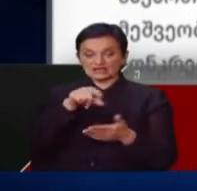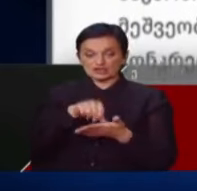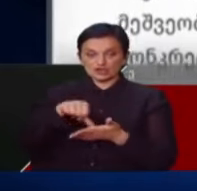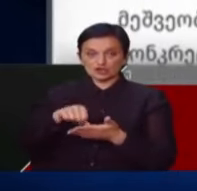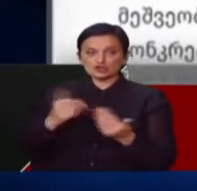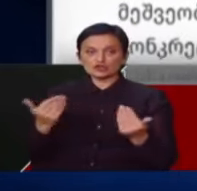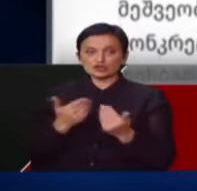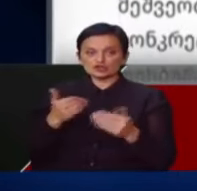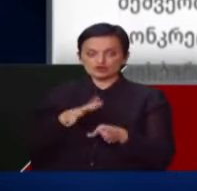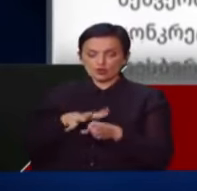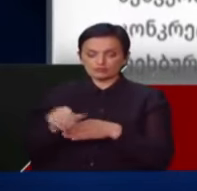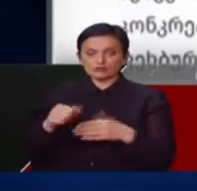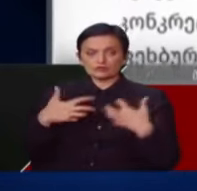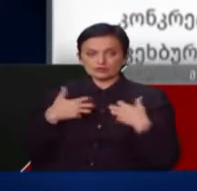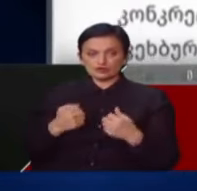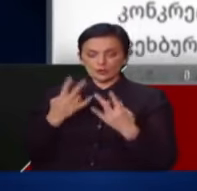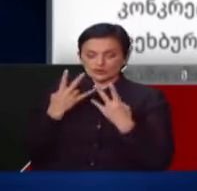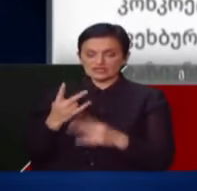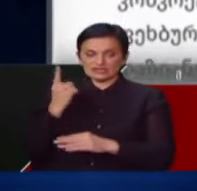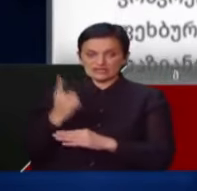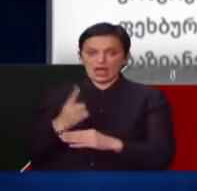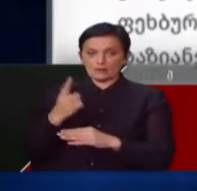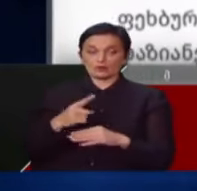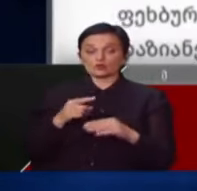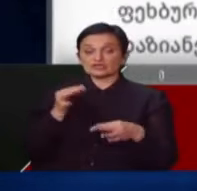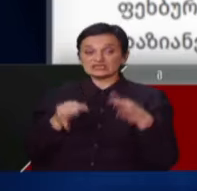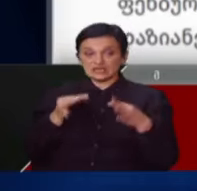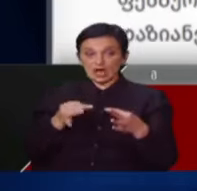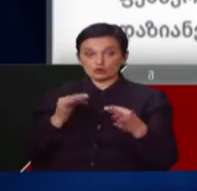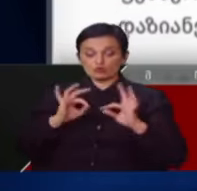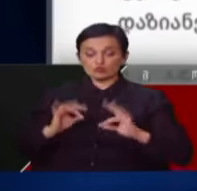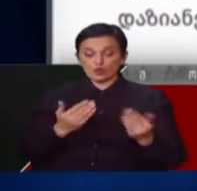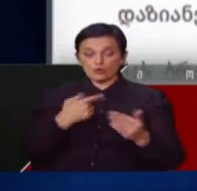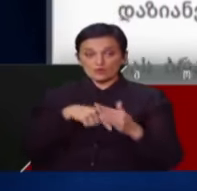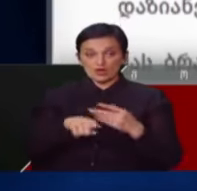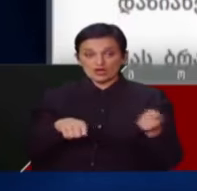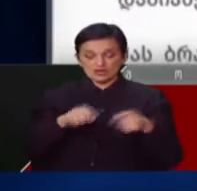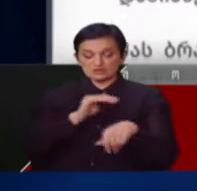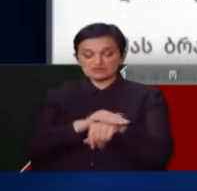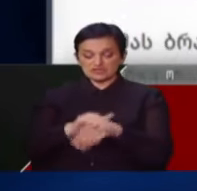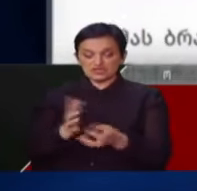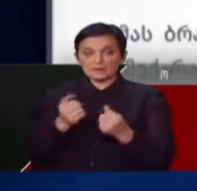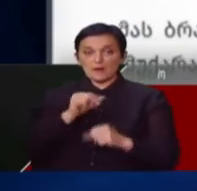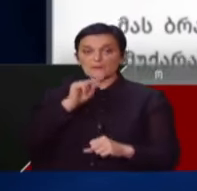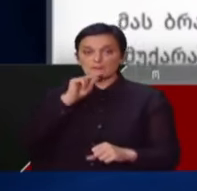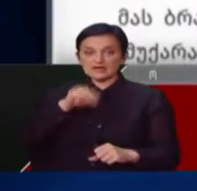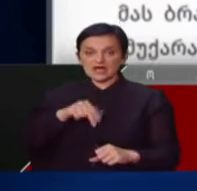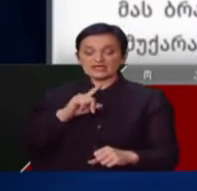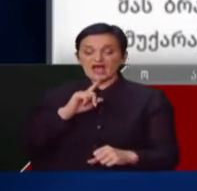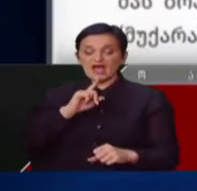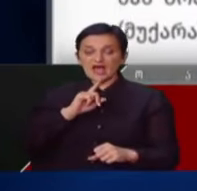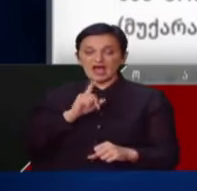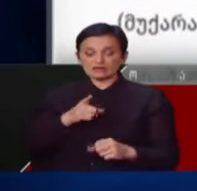წარმომადგენლებს სიცოცხლის მოსპობ და ჯანმრთელობის დაზიანებით დაიმუქრა. სასამართლომ გაიზერა პროკურატურის მიერ წარდგენილი მტკიცებულებები და ბრალდებულს ერთი